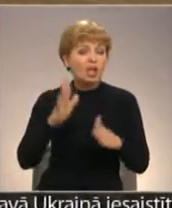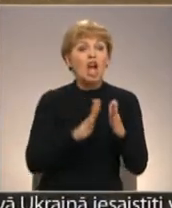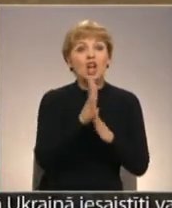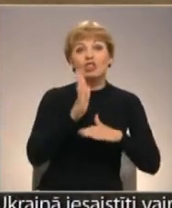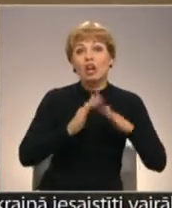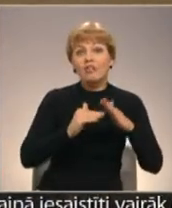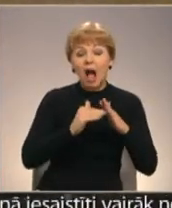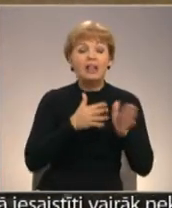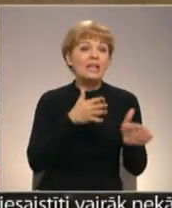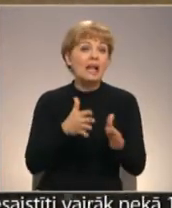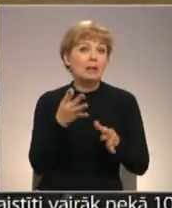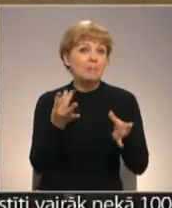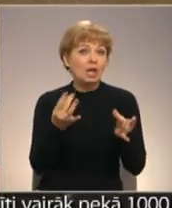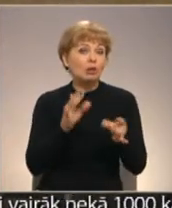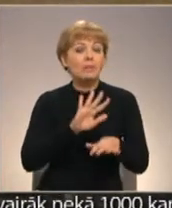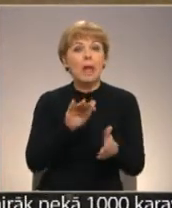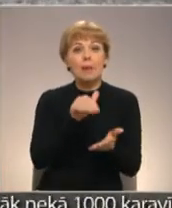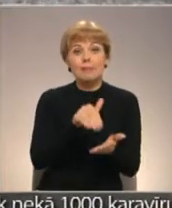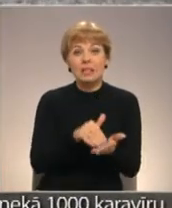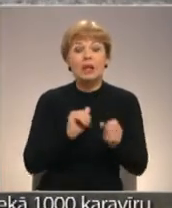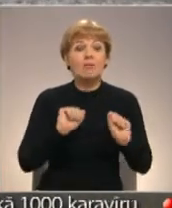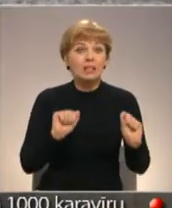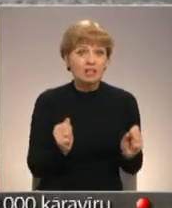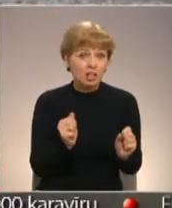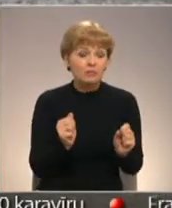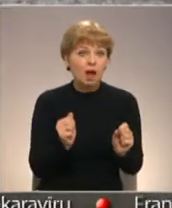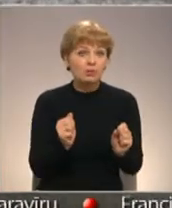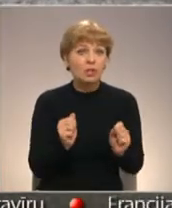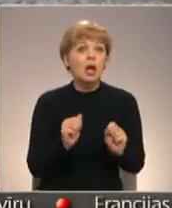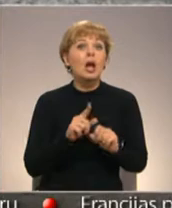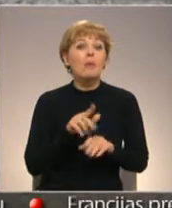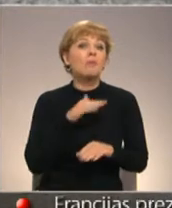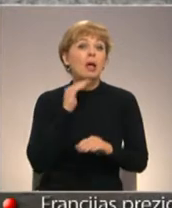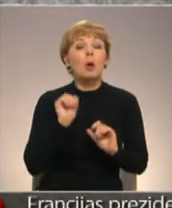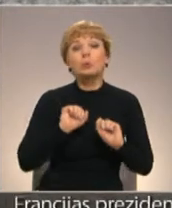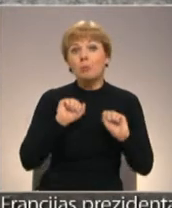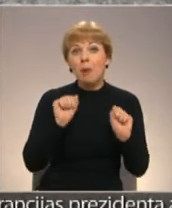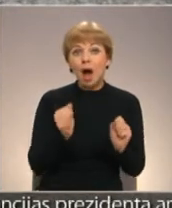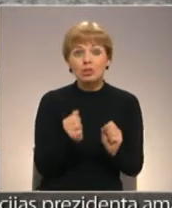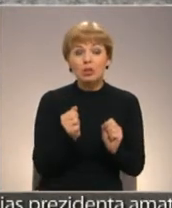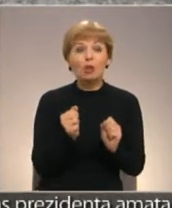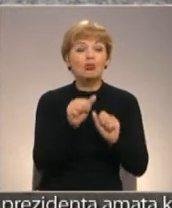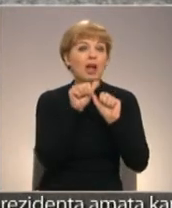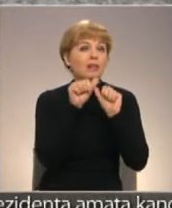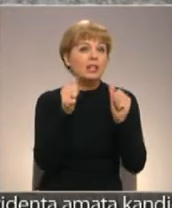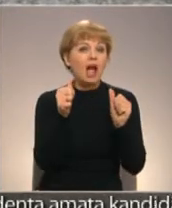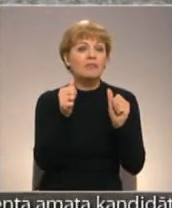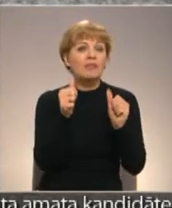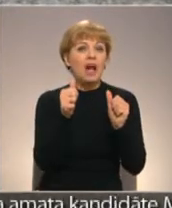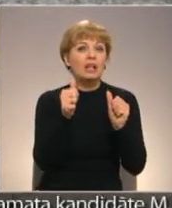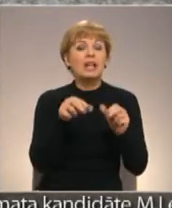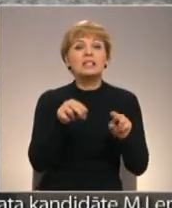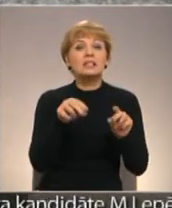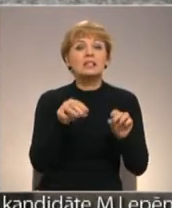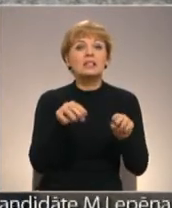vairāk ietekmēs mitrums, nevis nepastāvīgā ziema. Prosolušs porok daudzi. Tožā nav izcilotas. Zeme